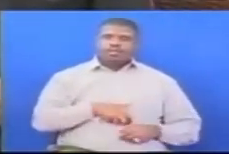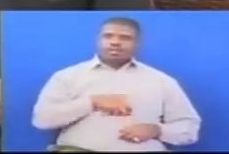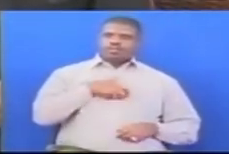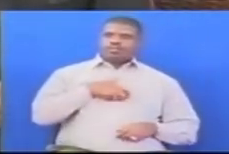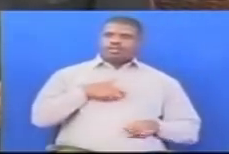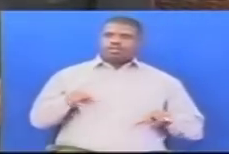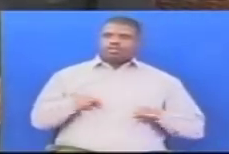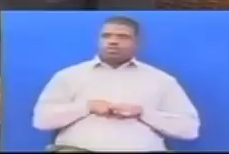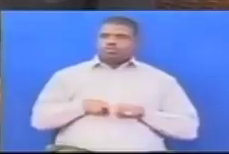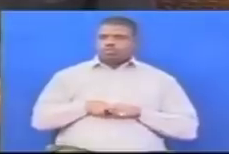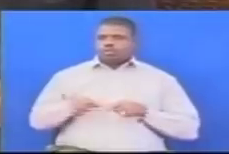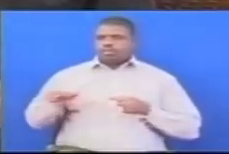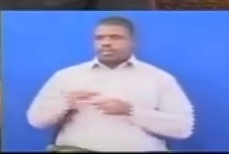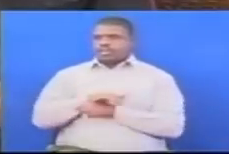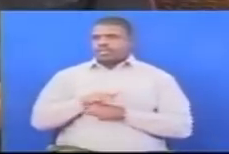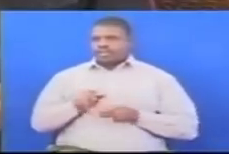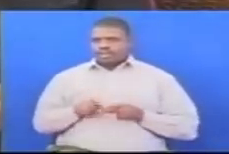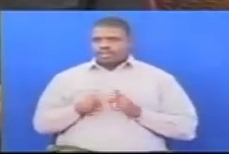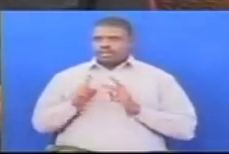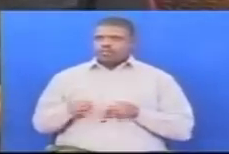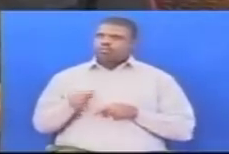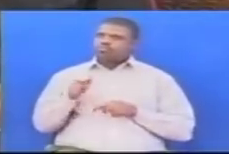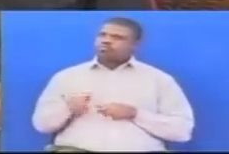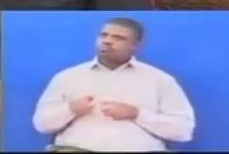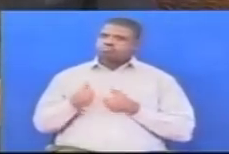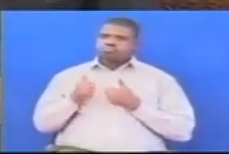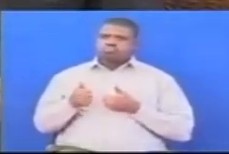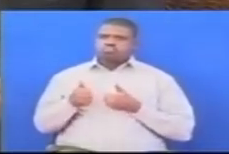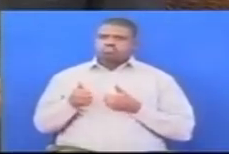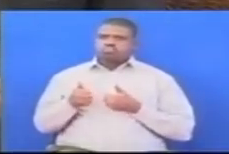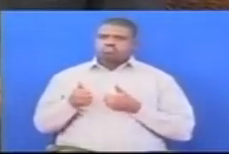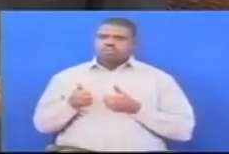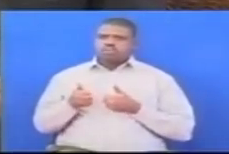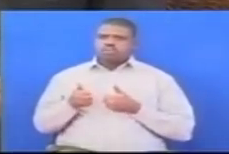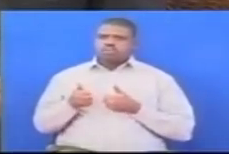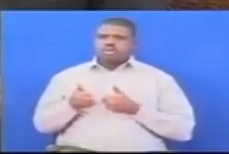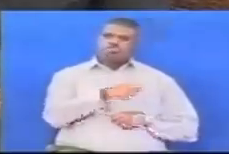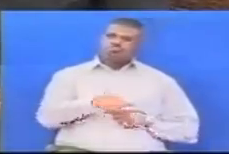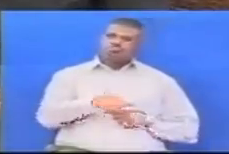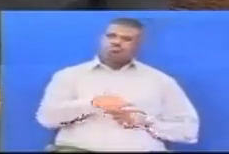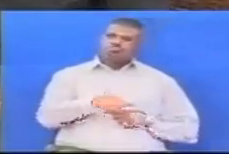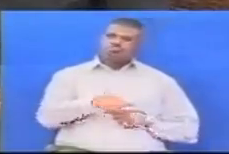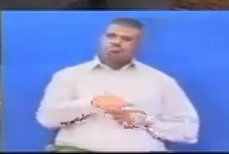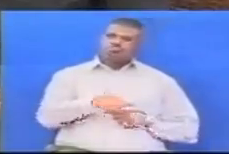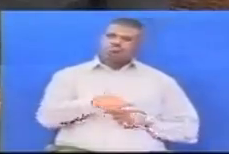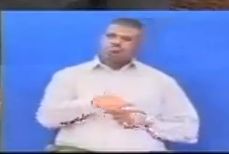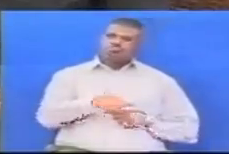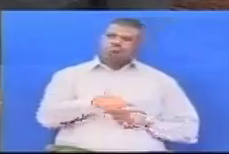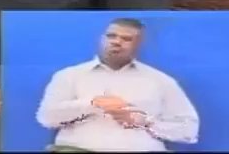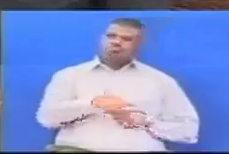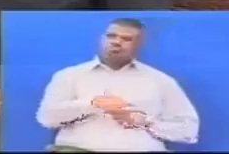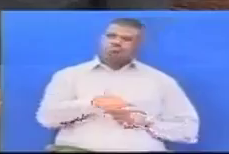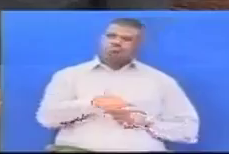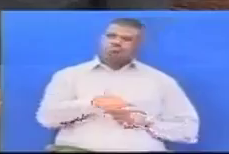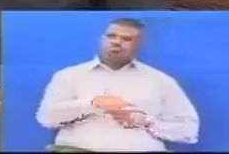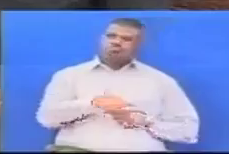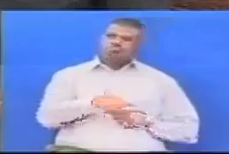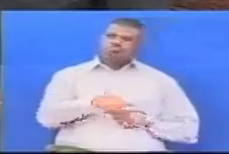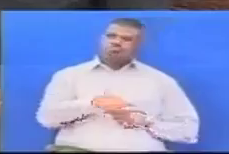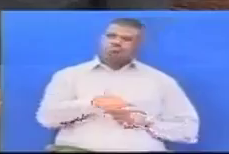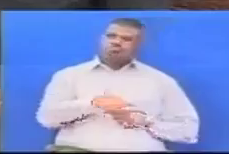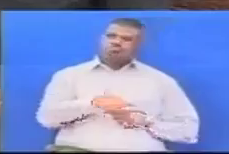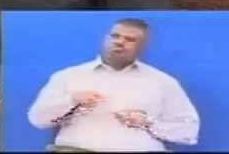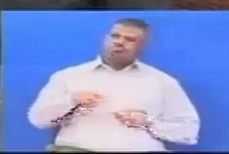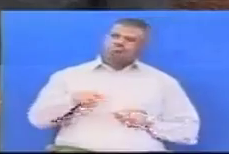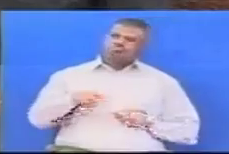Mengi, ambaye alikuwa mtu mkarimu, alisaidia Watanzania wengi, aliajiri wengi, alikuwa baba mwenye